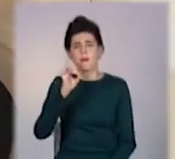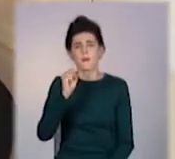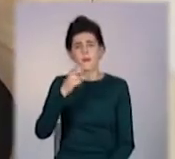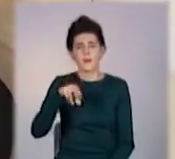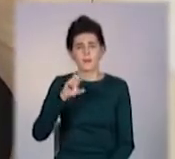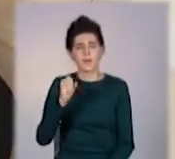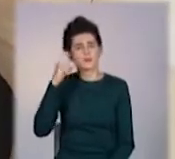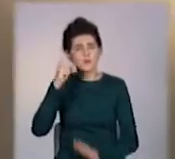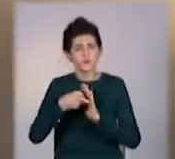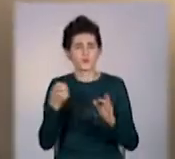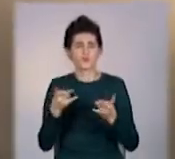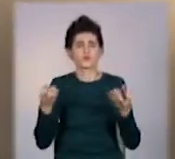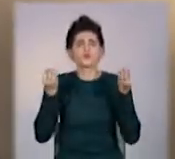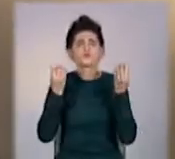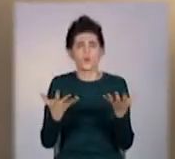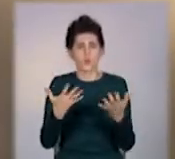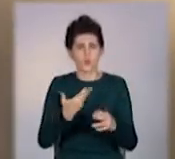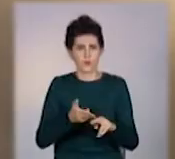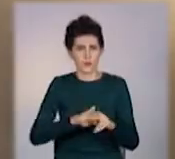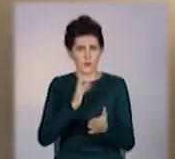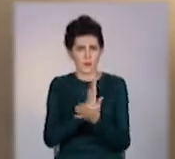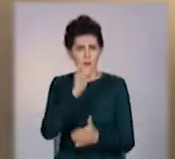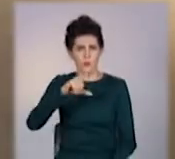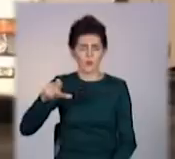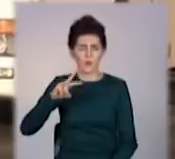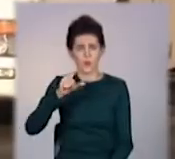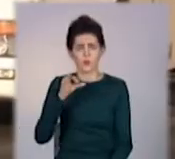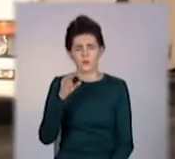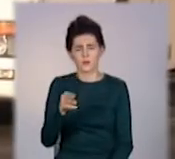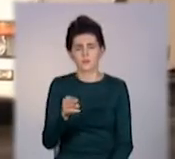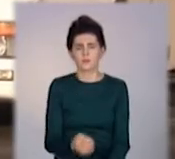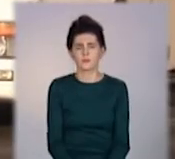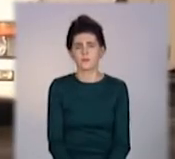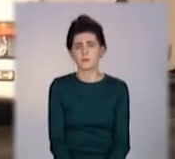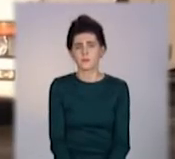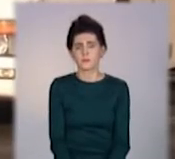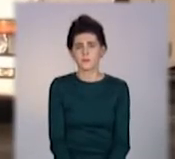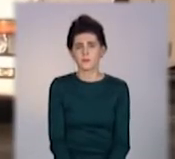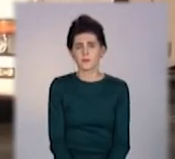скільки пільговиків перевозить кожен водій. Олексій Куделя, Максим Запорожець, телеканал «Донбас».